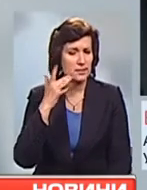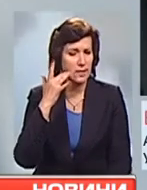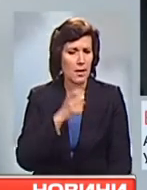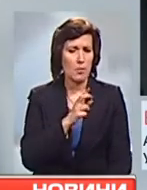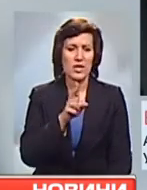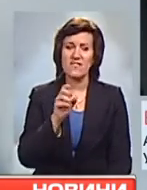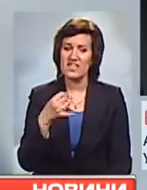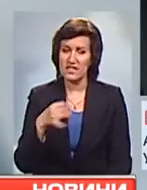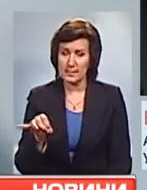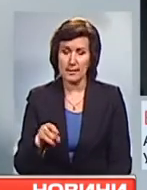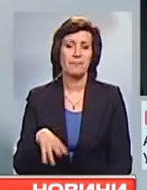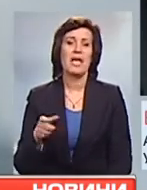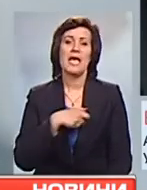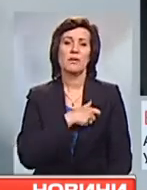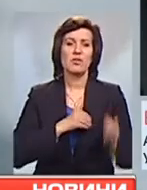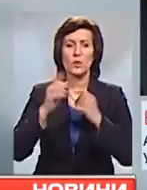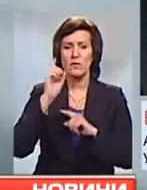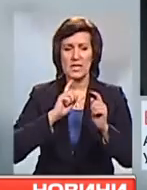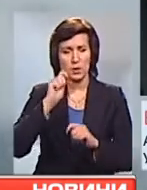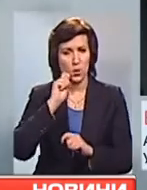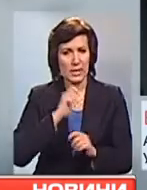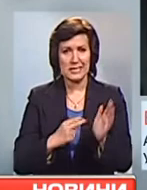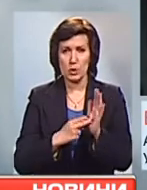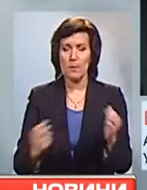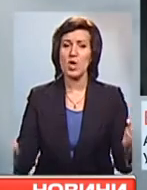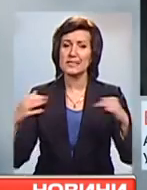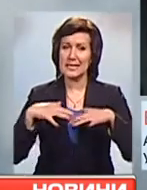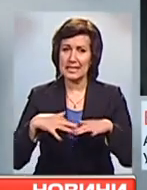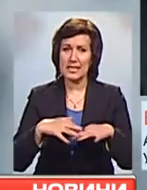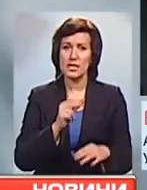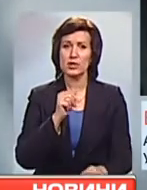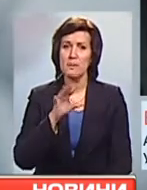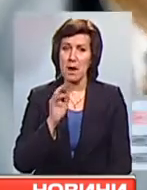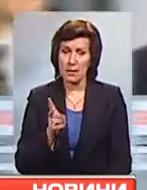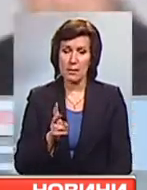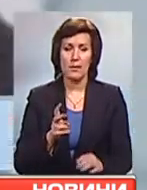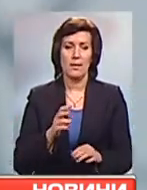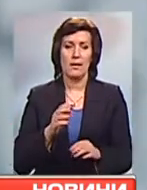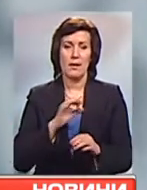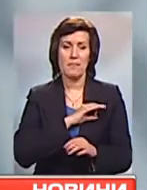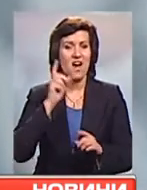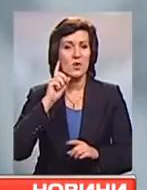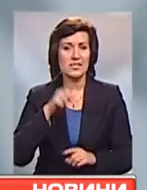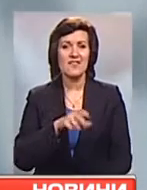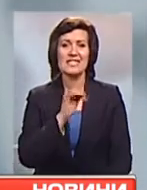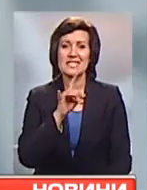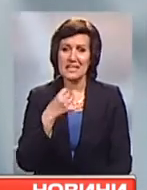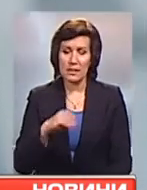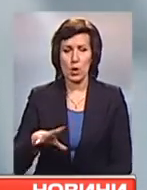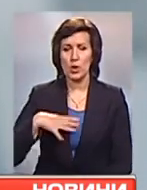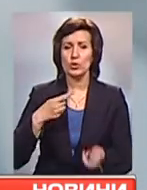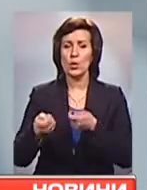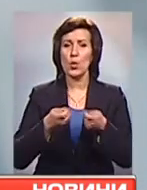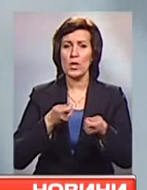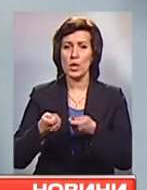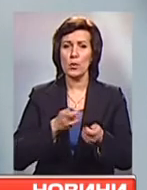Богдан Вітвицький, депутат Верховної Ради України 7-го скликання Віктор Чумак, правознавець Микола Сірий, колишній